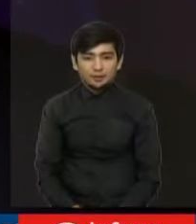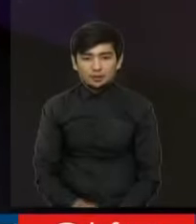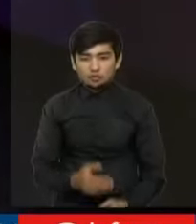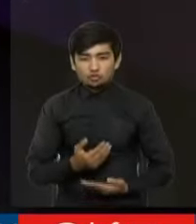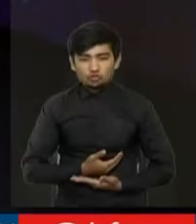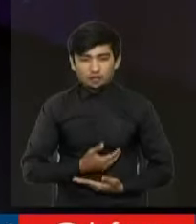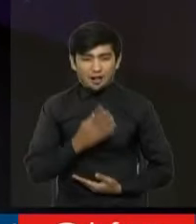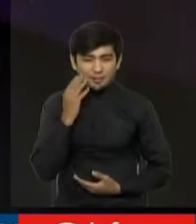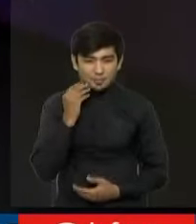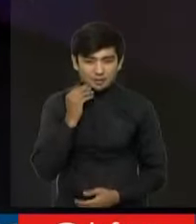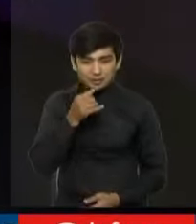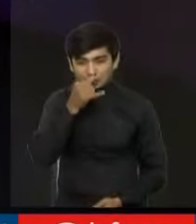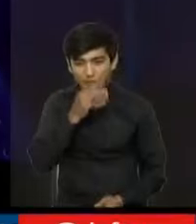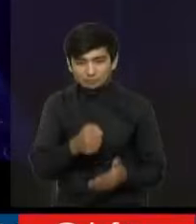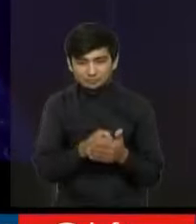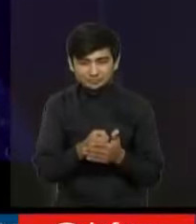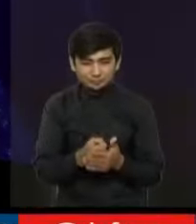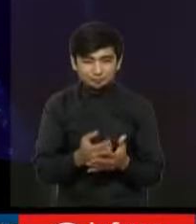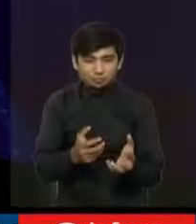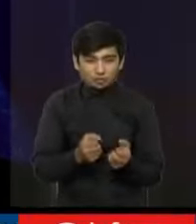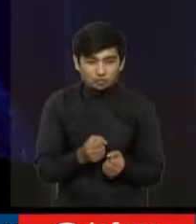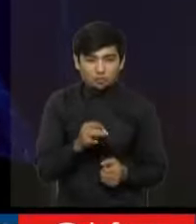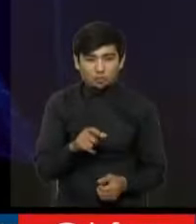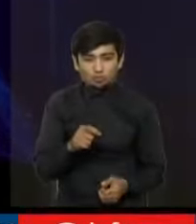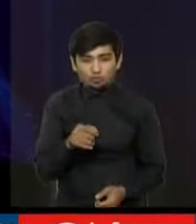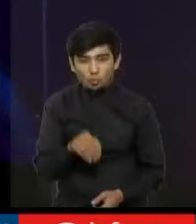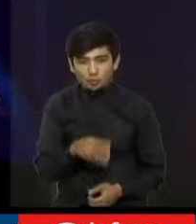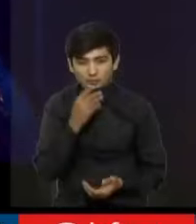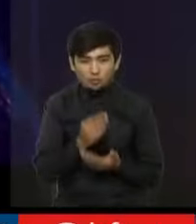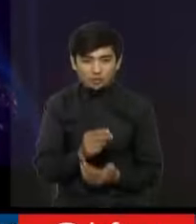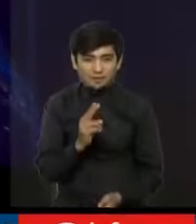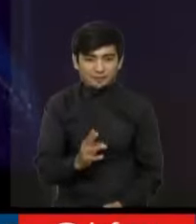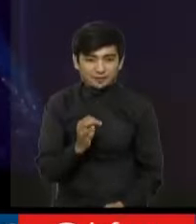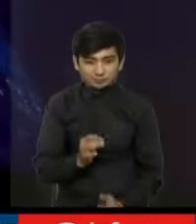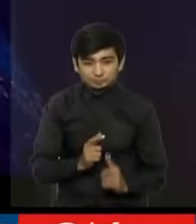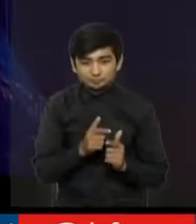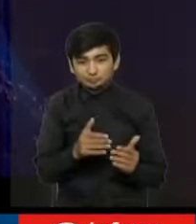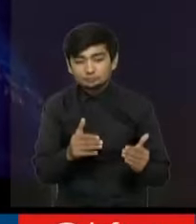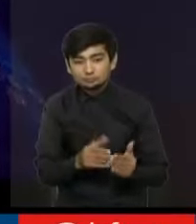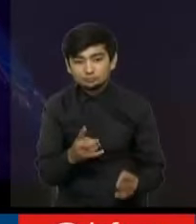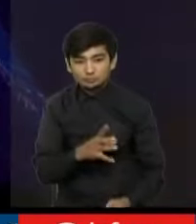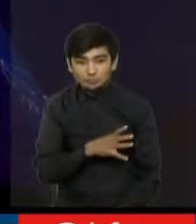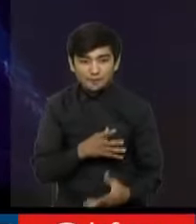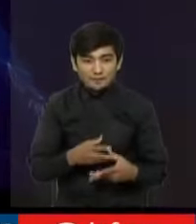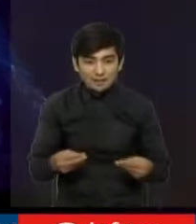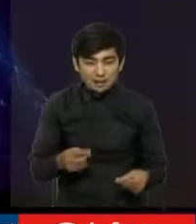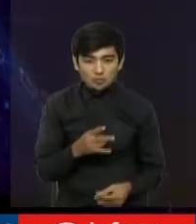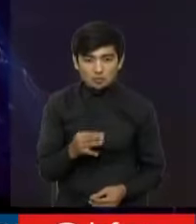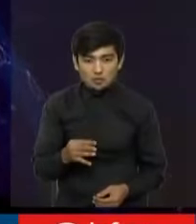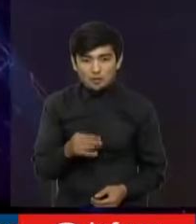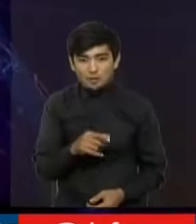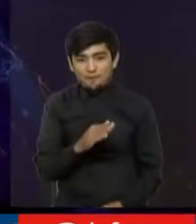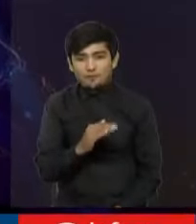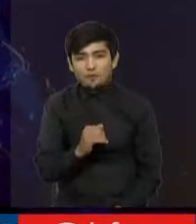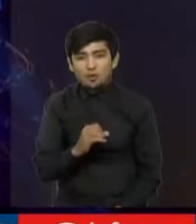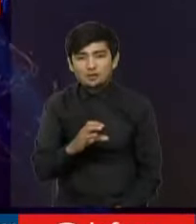Жители Алматы не могут добиться получения ключей от своих квартир. Заехать в жилье они должны были еще весной, но фасады